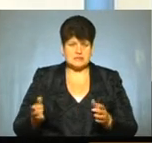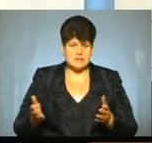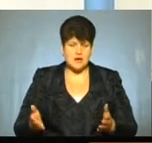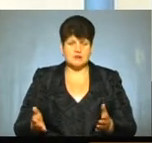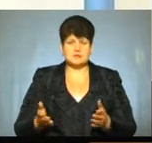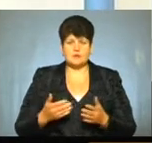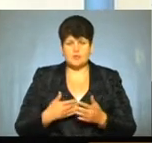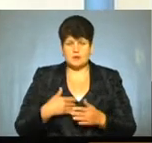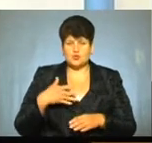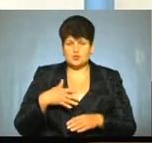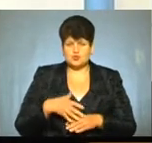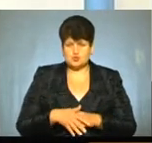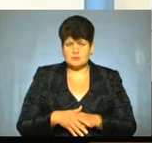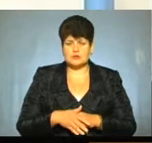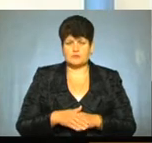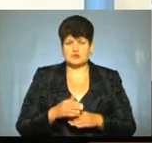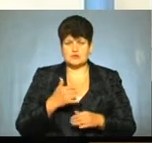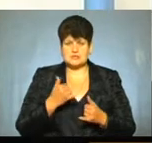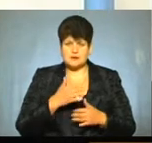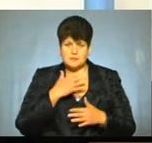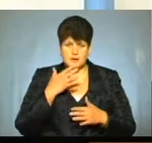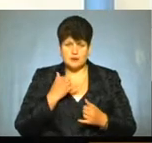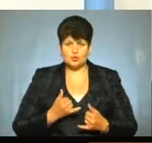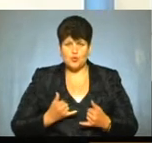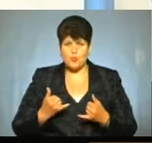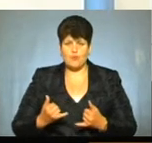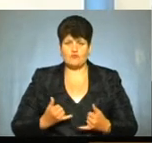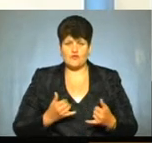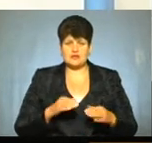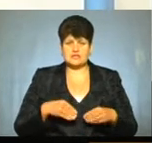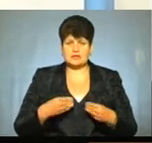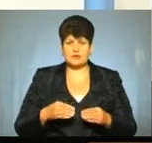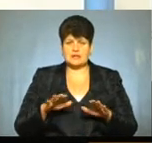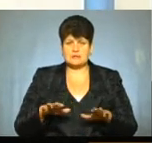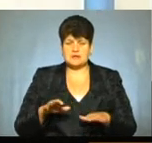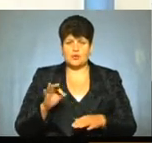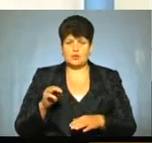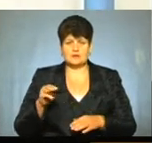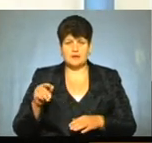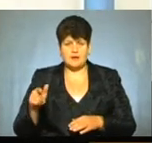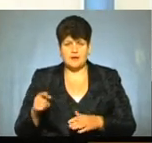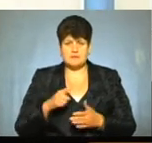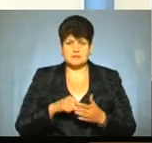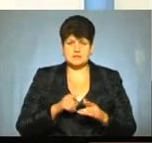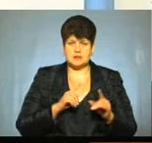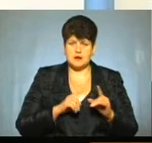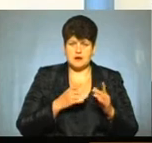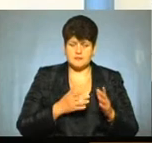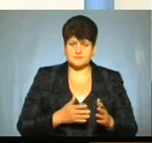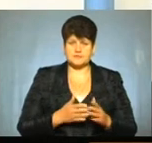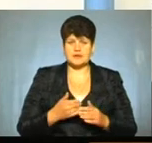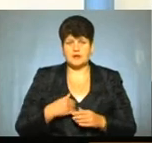так, оскільки ми розуміємо, що зараз багато повноважень передається на місцевий рівень, тобто на рівні ОТГ, міських рад і так